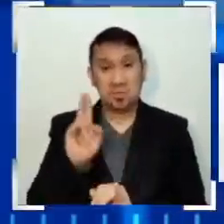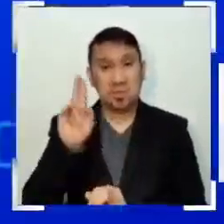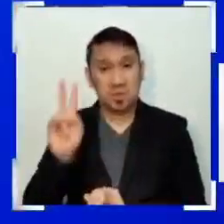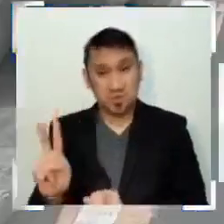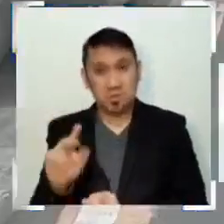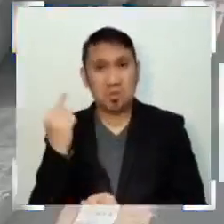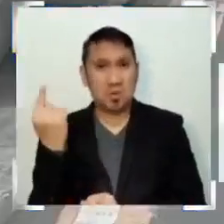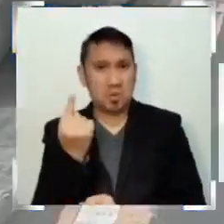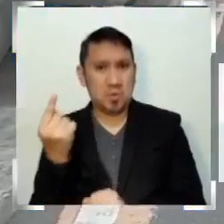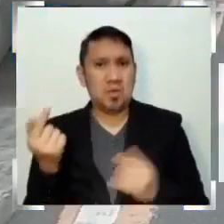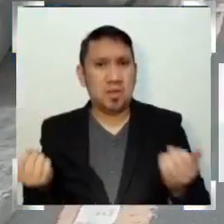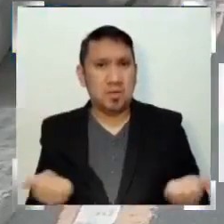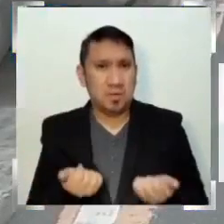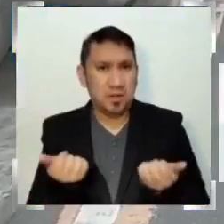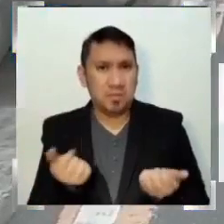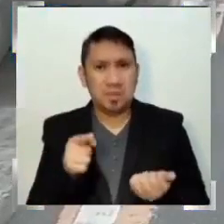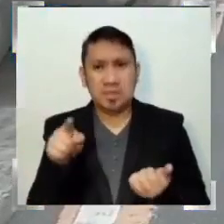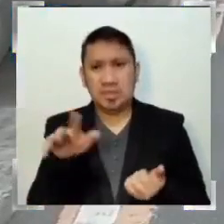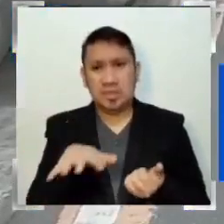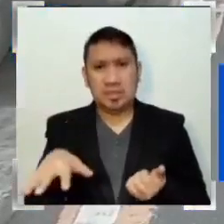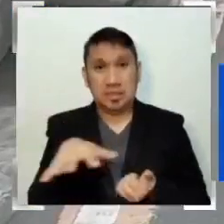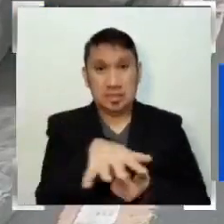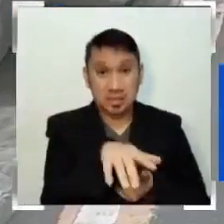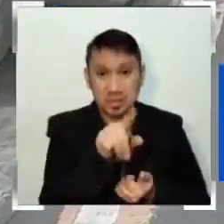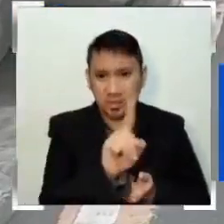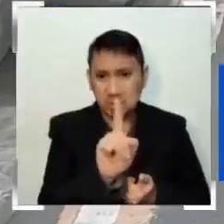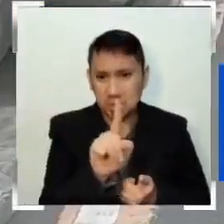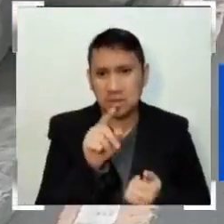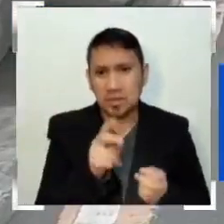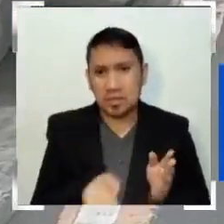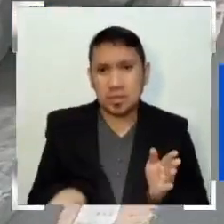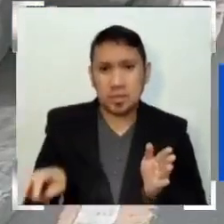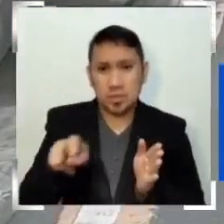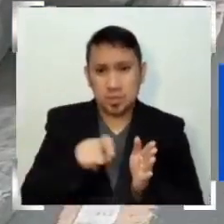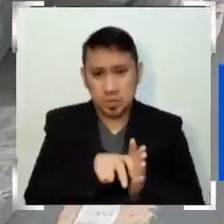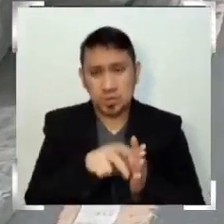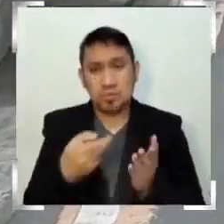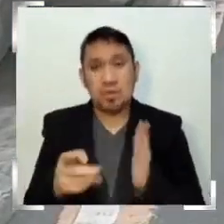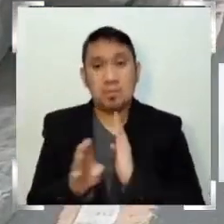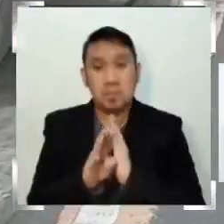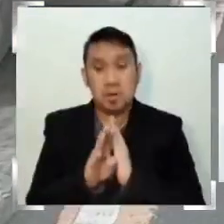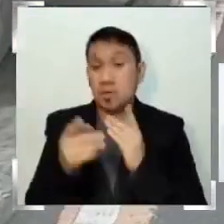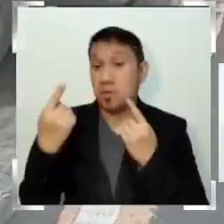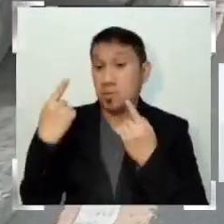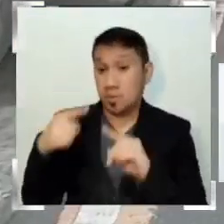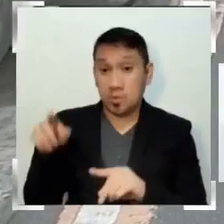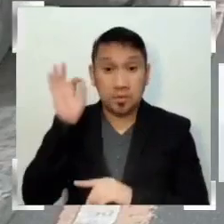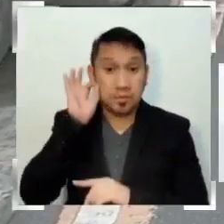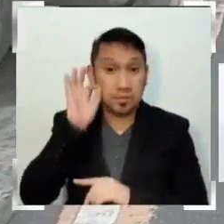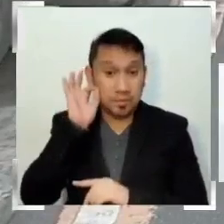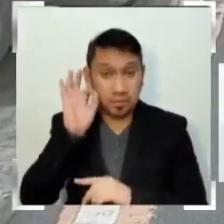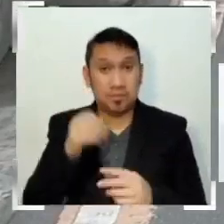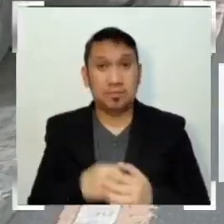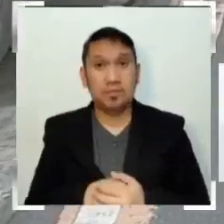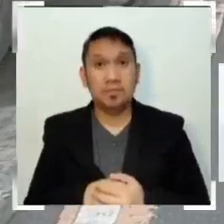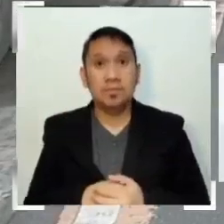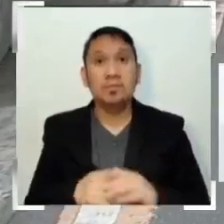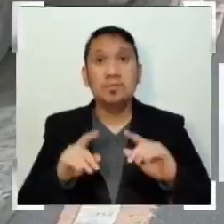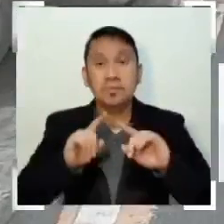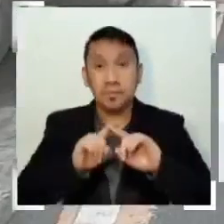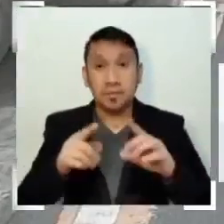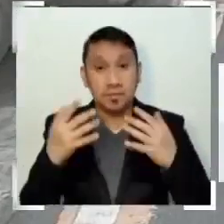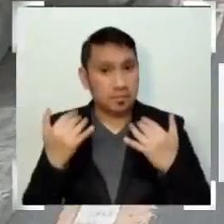andito. Karaniwan dito sa Commonwealth, sumasakay dito ng bus papunta ng Fairview ang maraming commuters. Pero ngayong